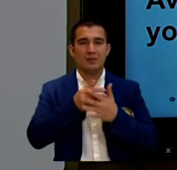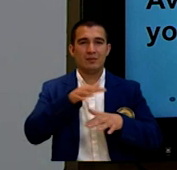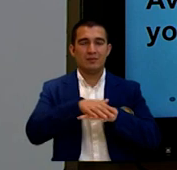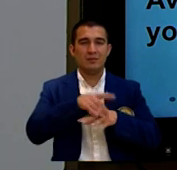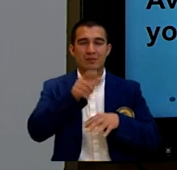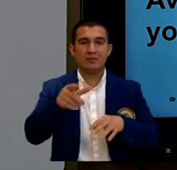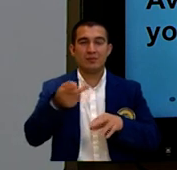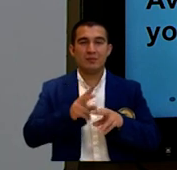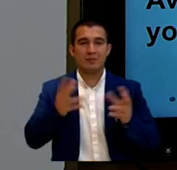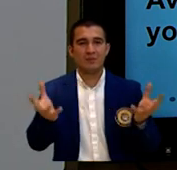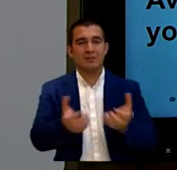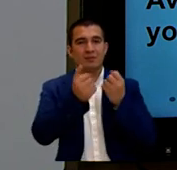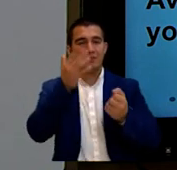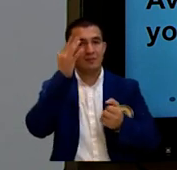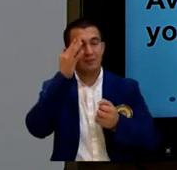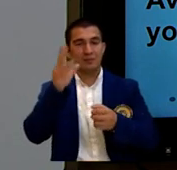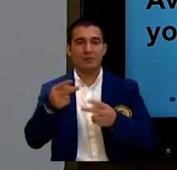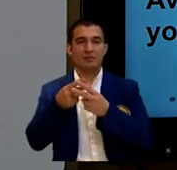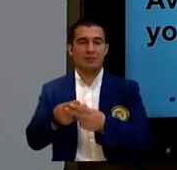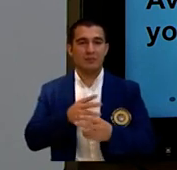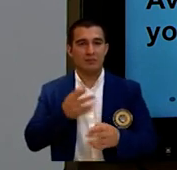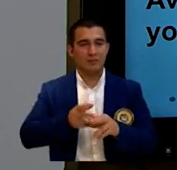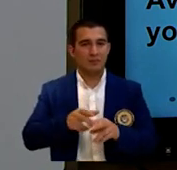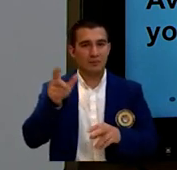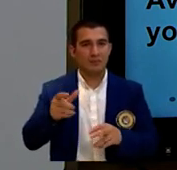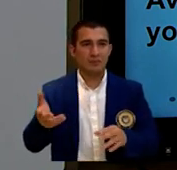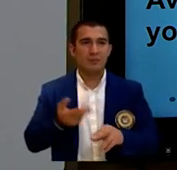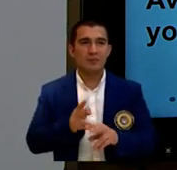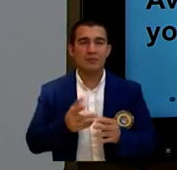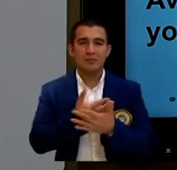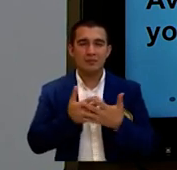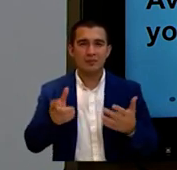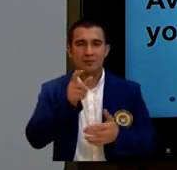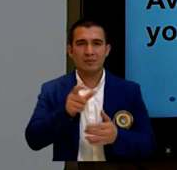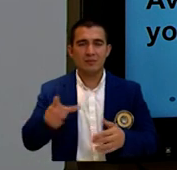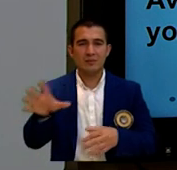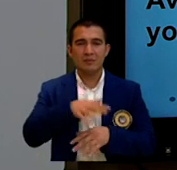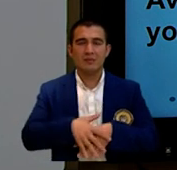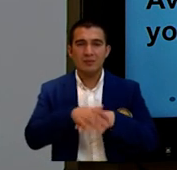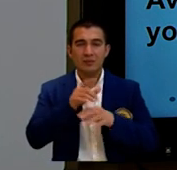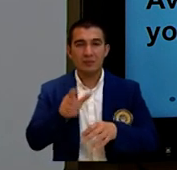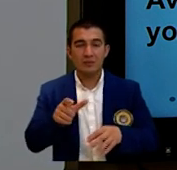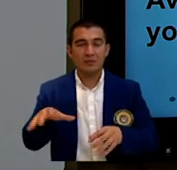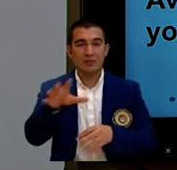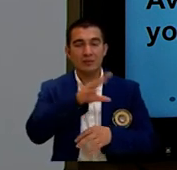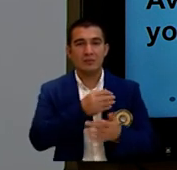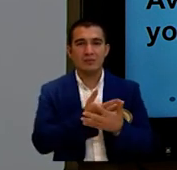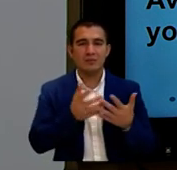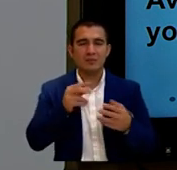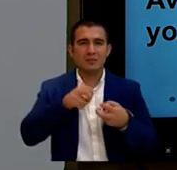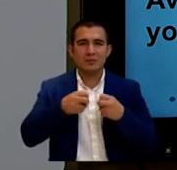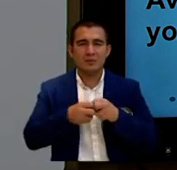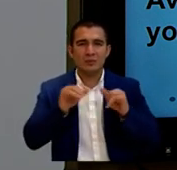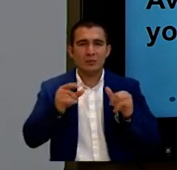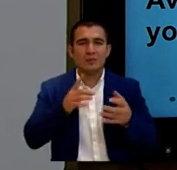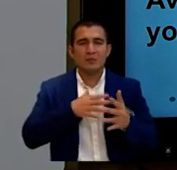Shoirlar bu davrda o'z ijodlarida xalq dardini, davrning dolzarb